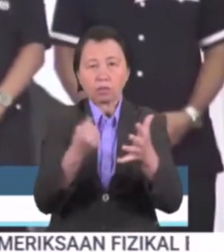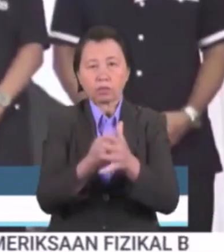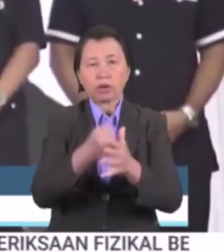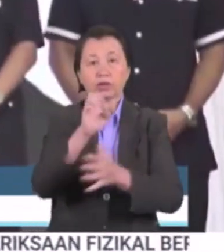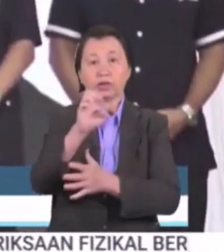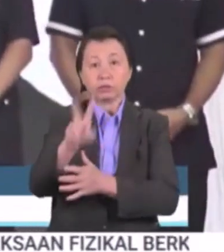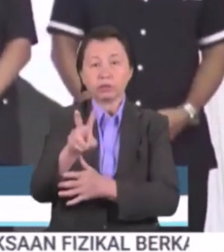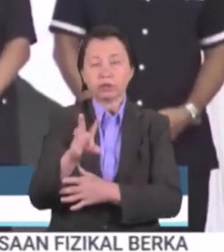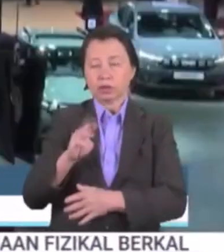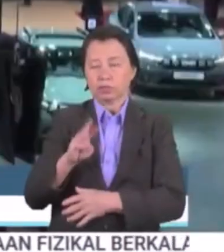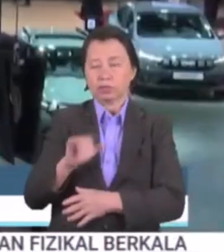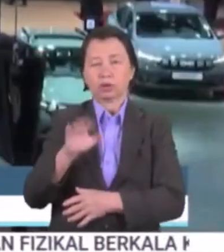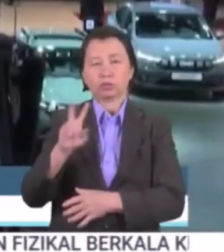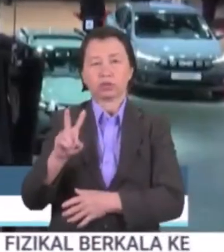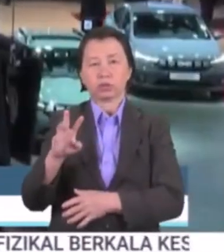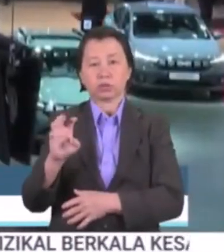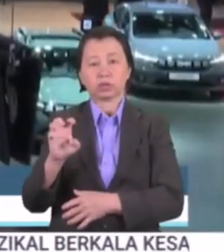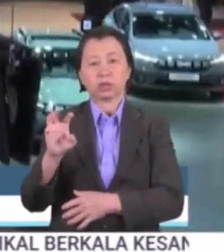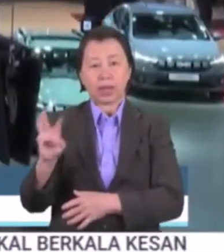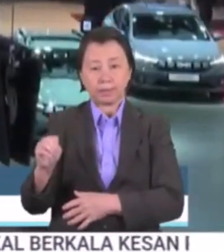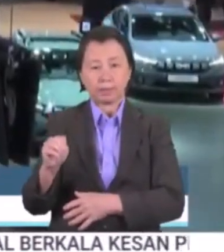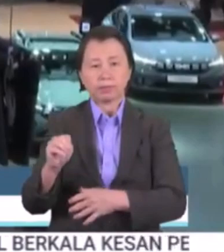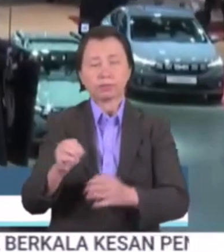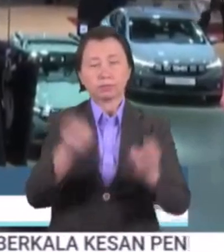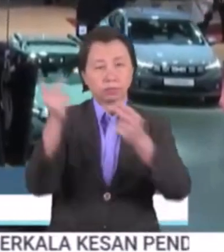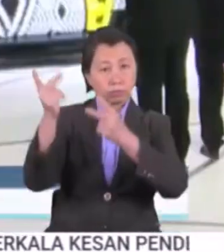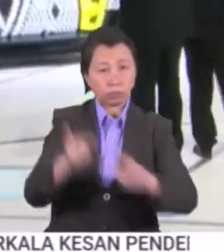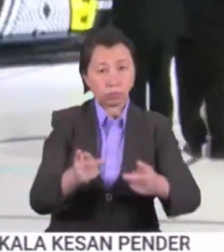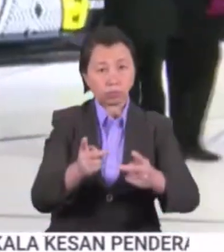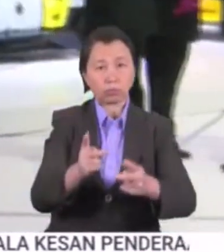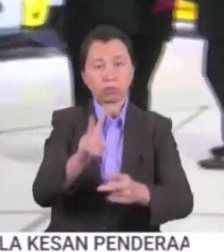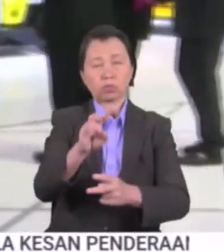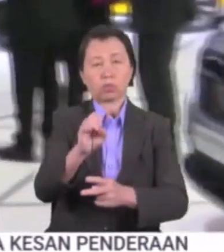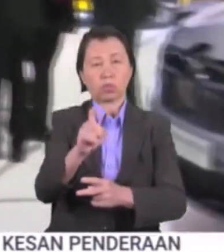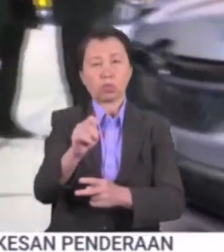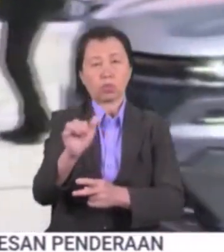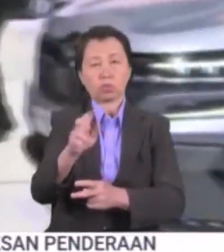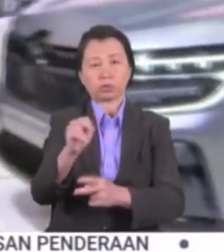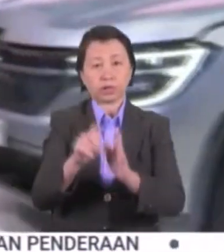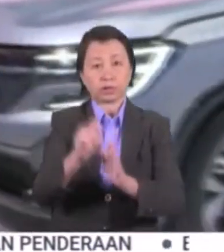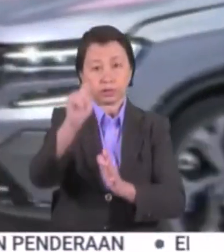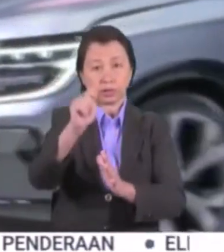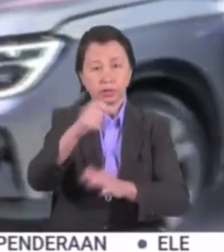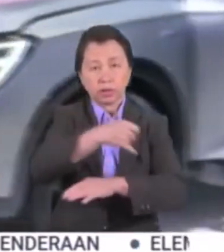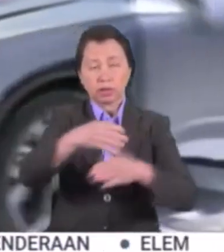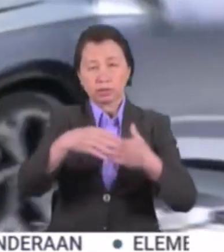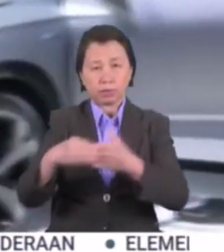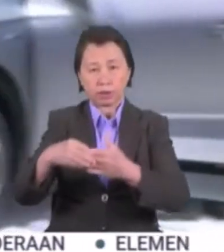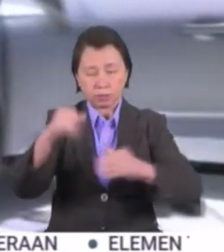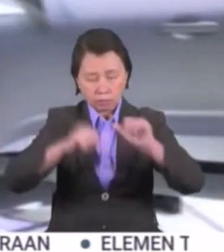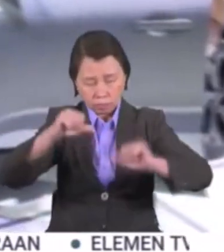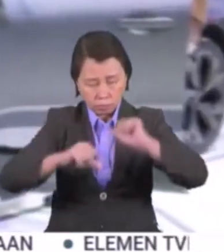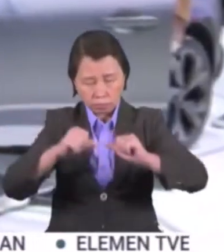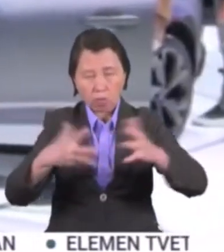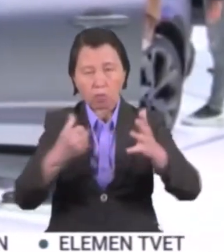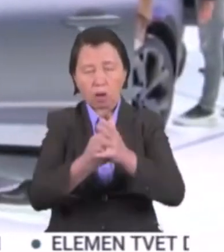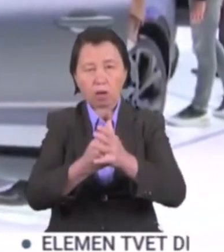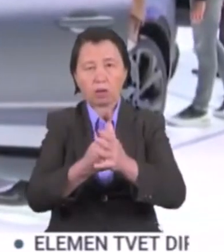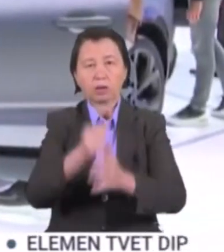EV, MyEVIM, protokol penilaian voltan tinggi EV dan garis panduan keselamatan makmal ujian